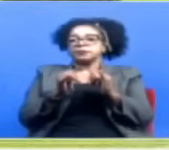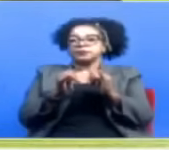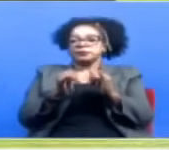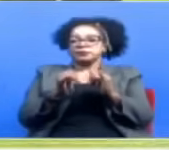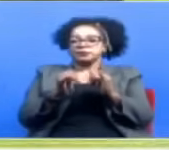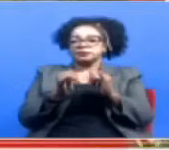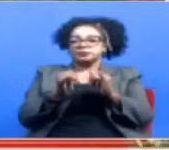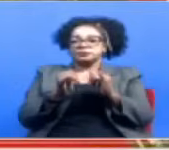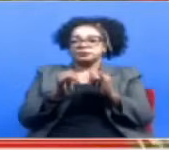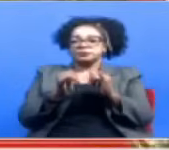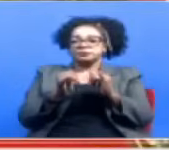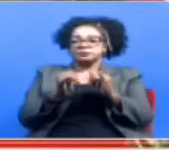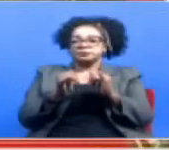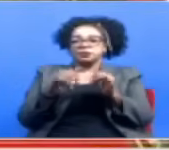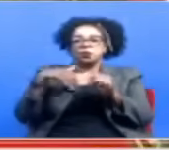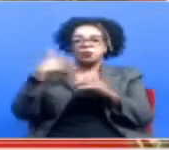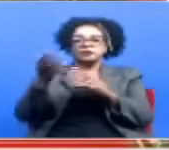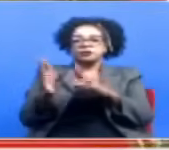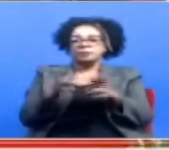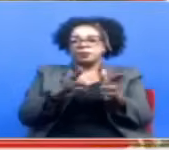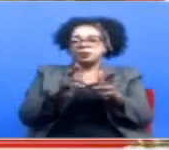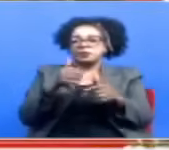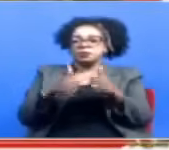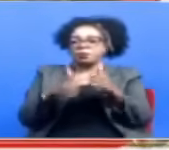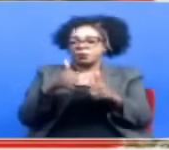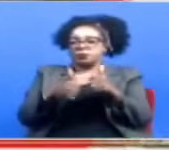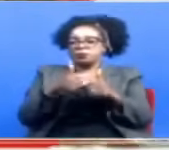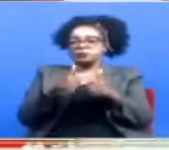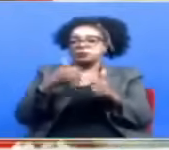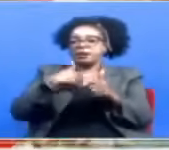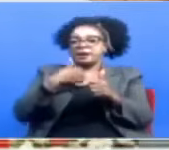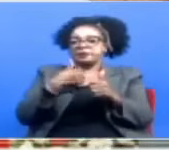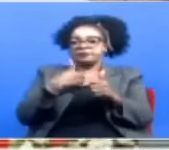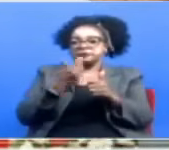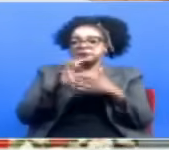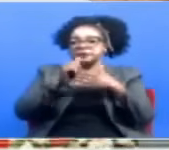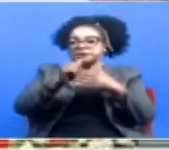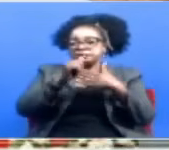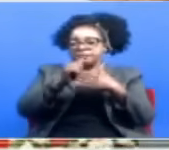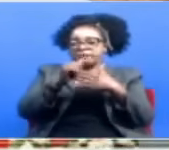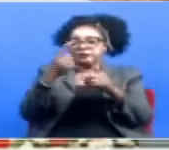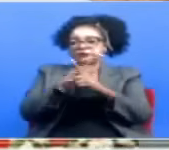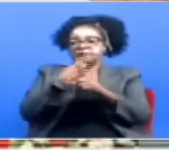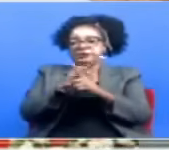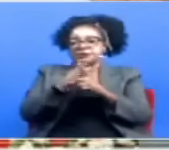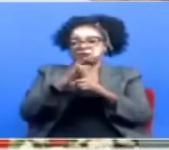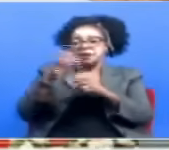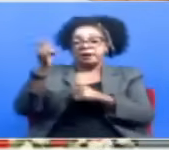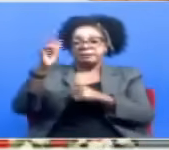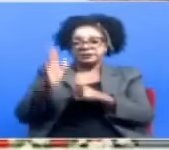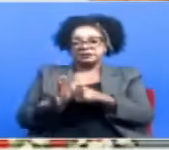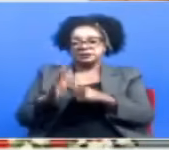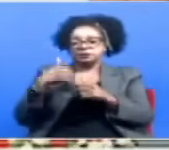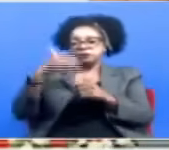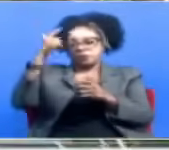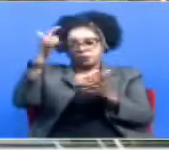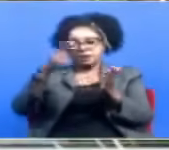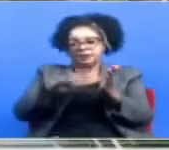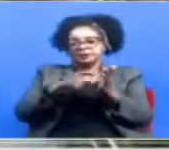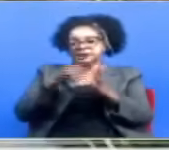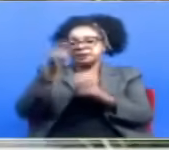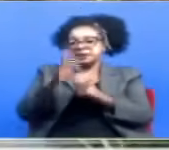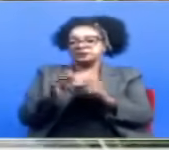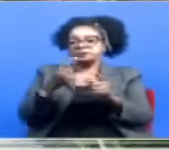Ni desturi ambayo imekuwepo katika utawala wa marais tofauti kuwatambua Wakenya kutoka nyanja tofauti